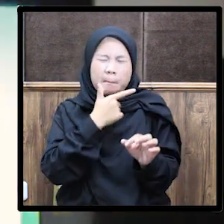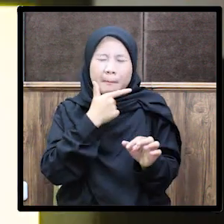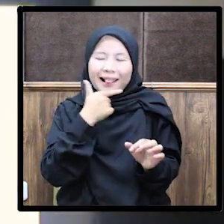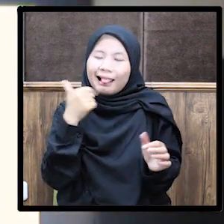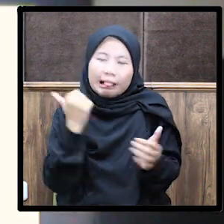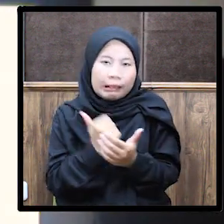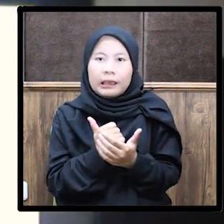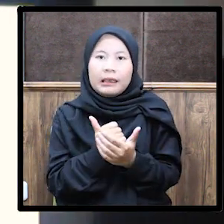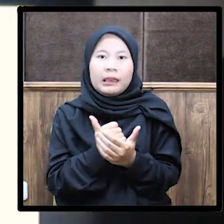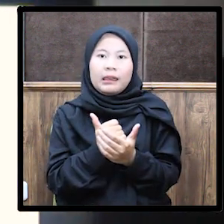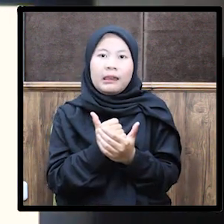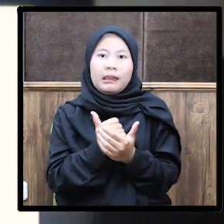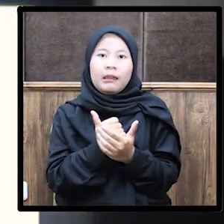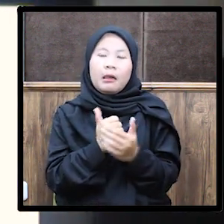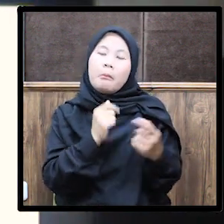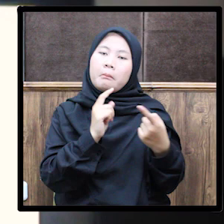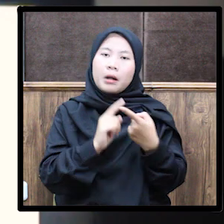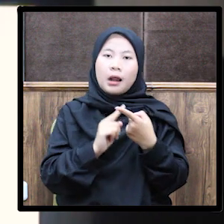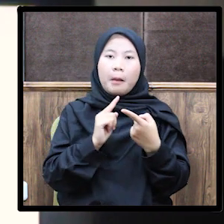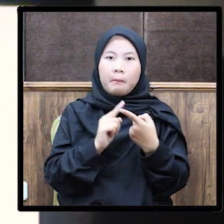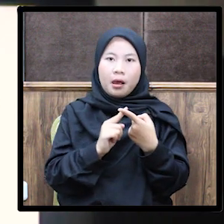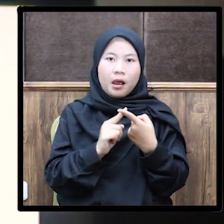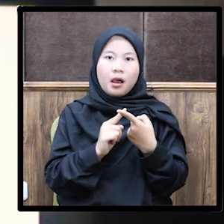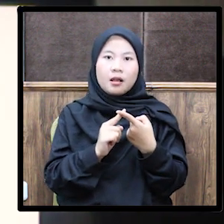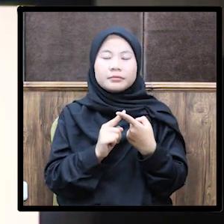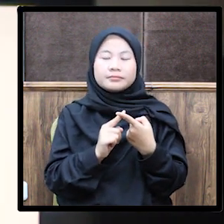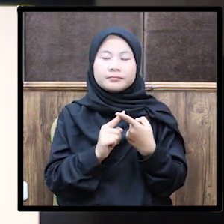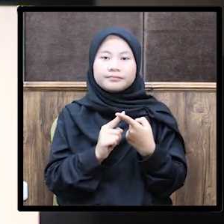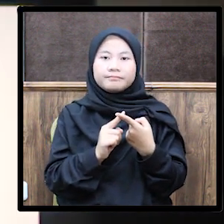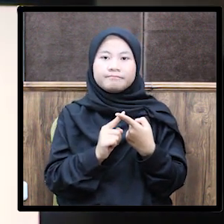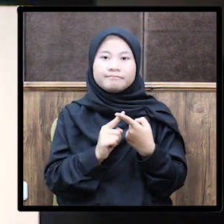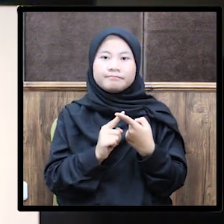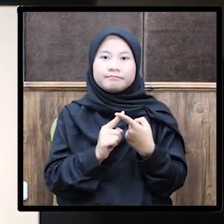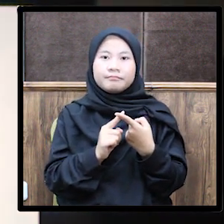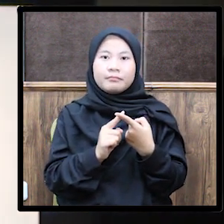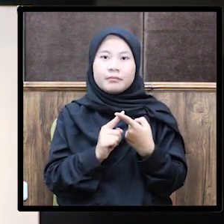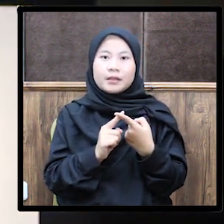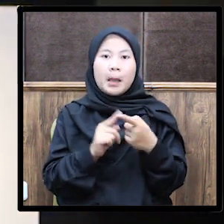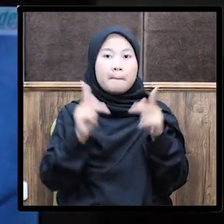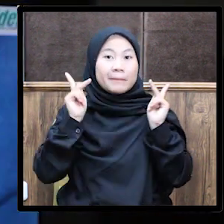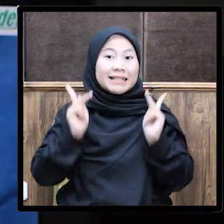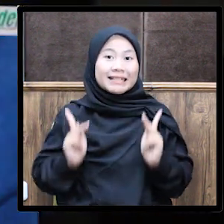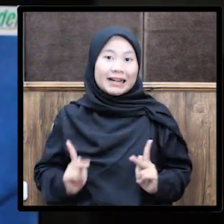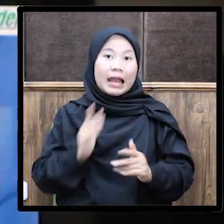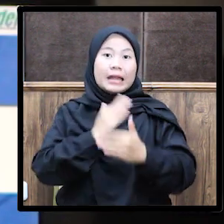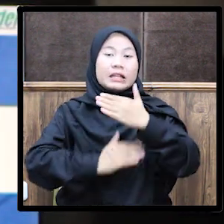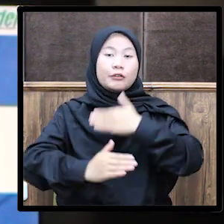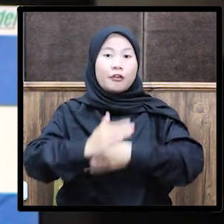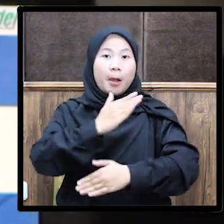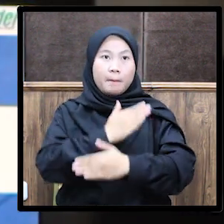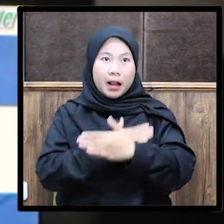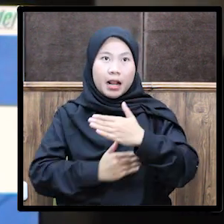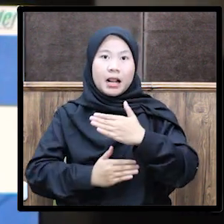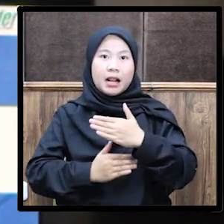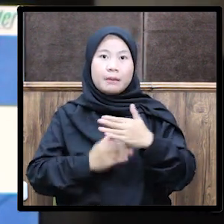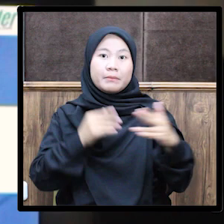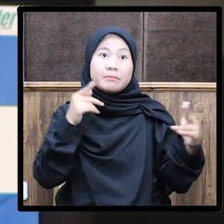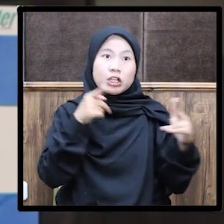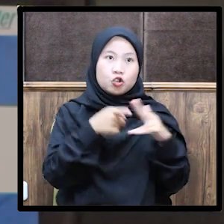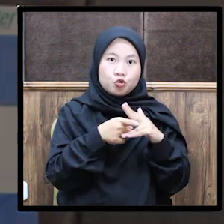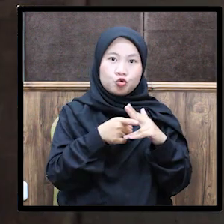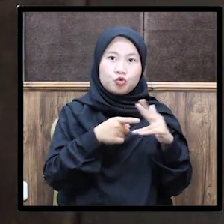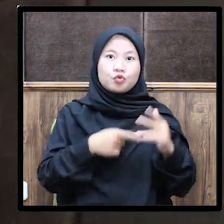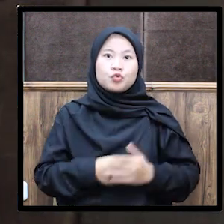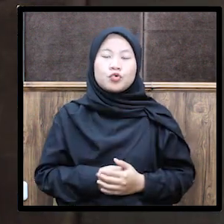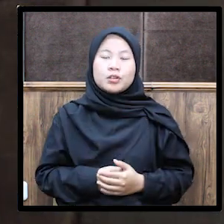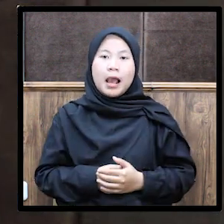kita temukan. Yang pertama adalah terkait dengan kepesertaan difabel sebagai pemilih.